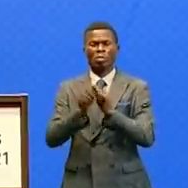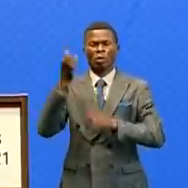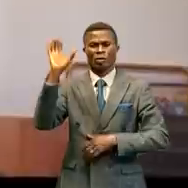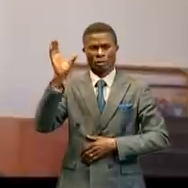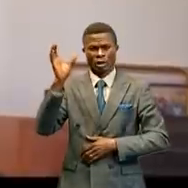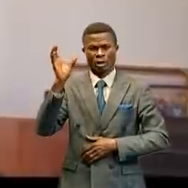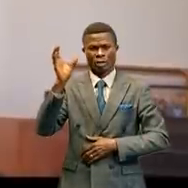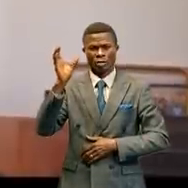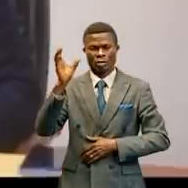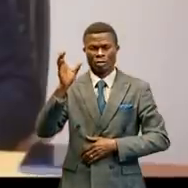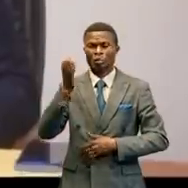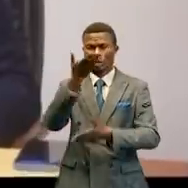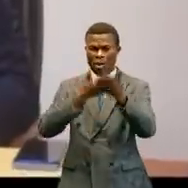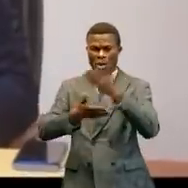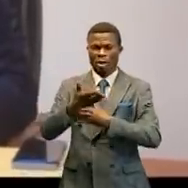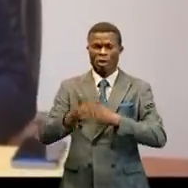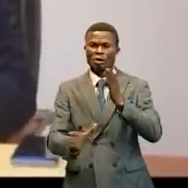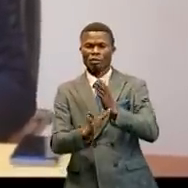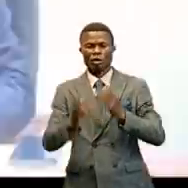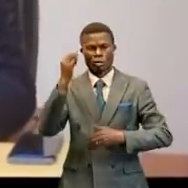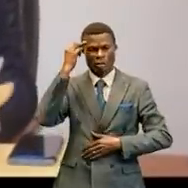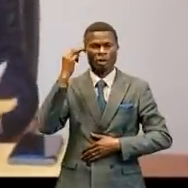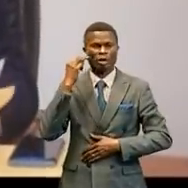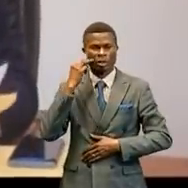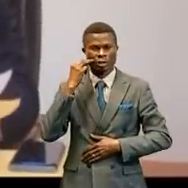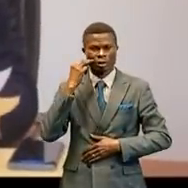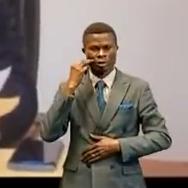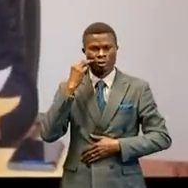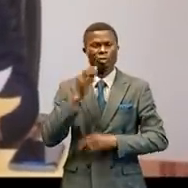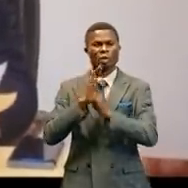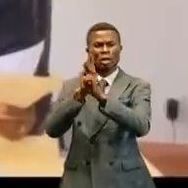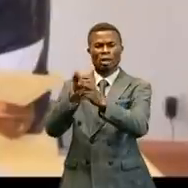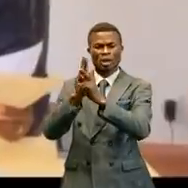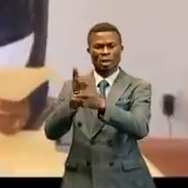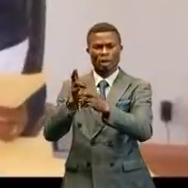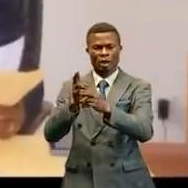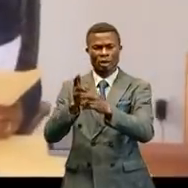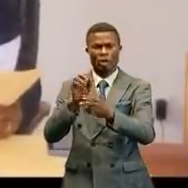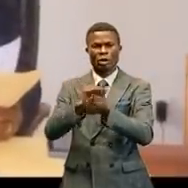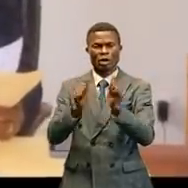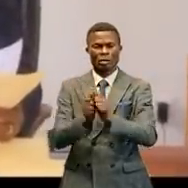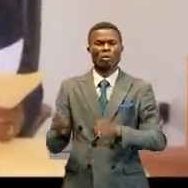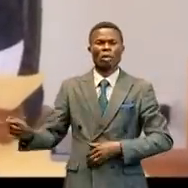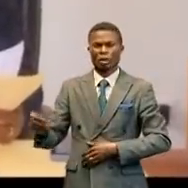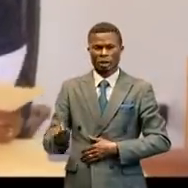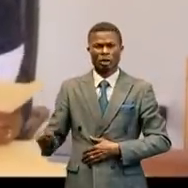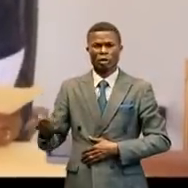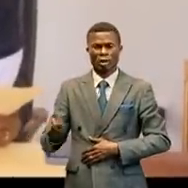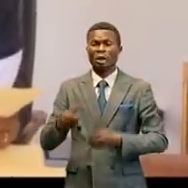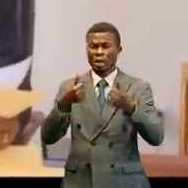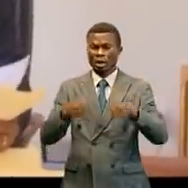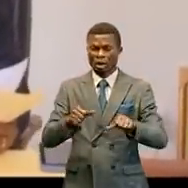coutumières, représenté par son vice-ministre, a fait le tableau de l'état du territoire, qui